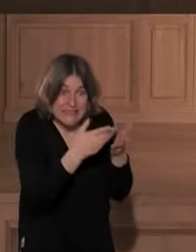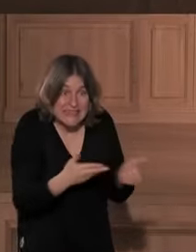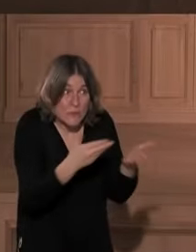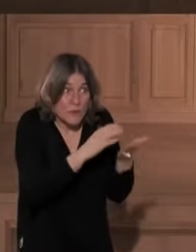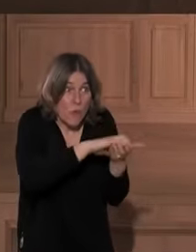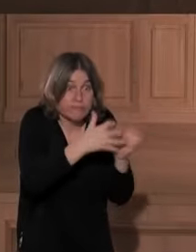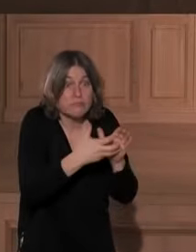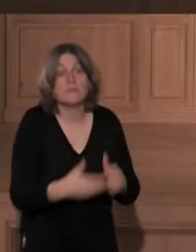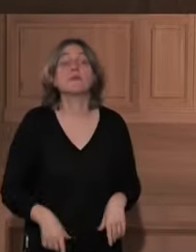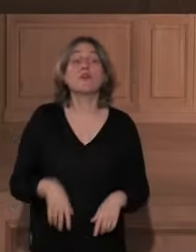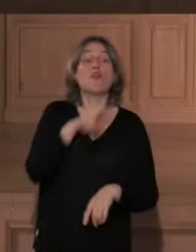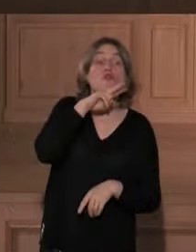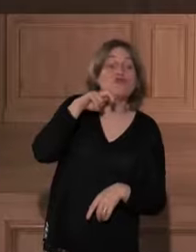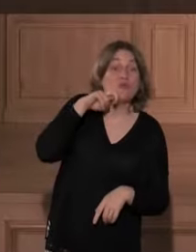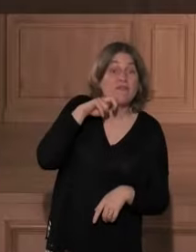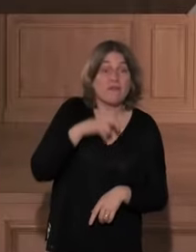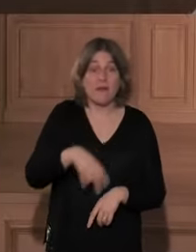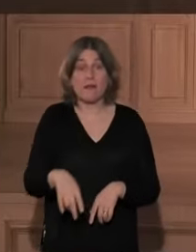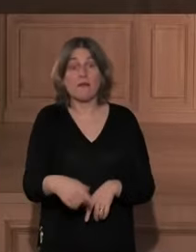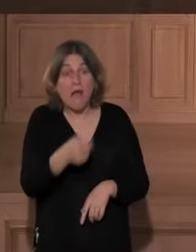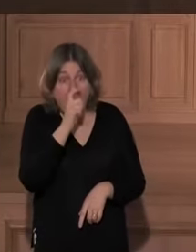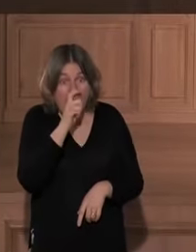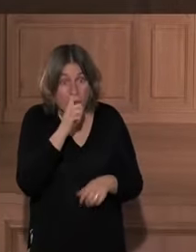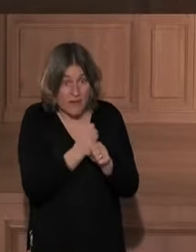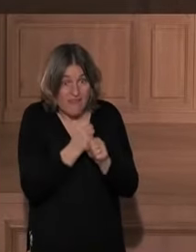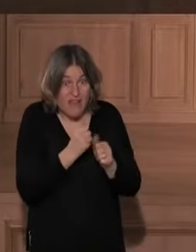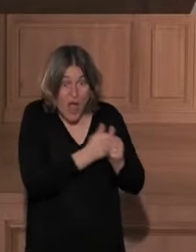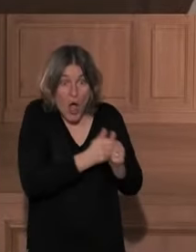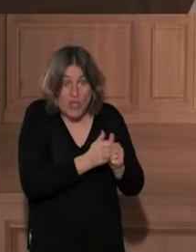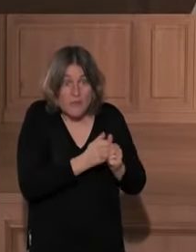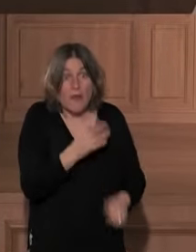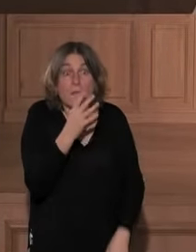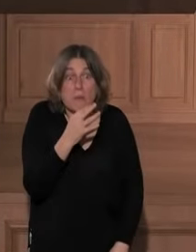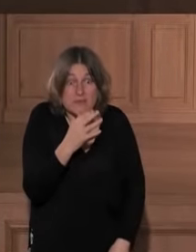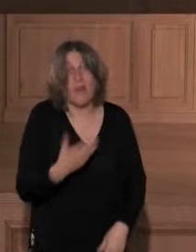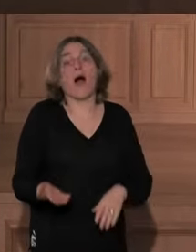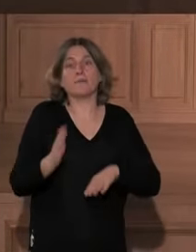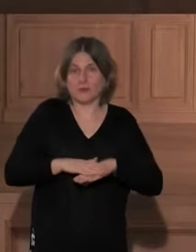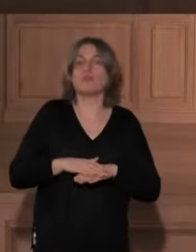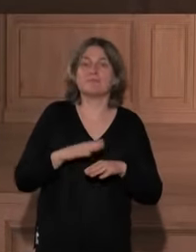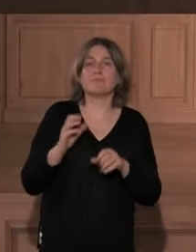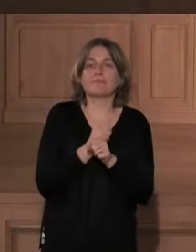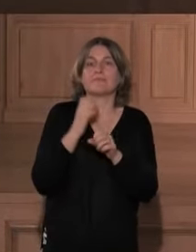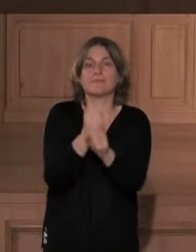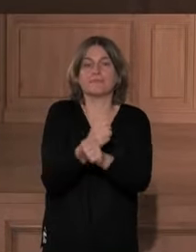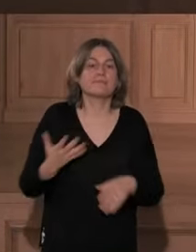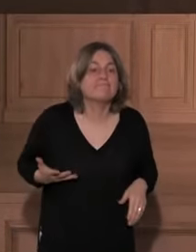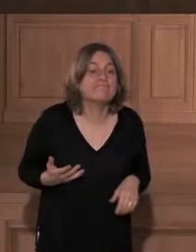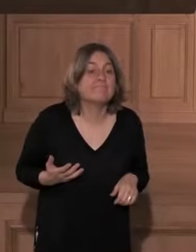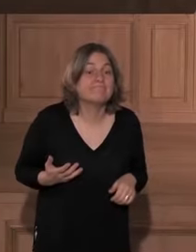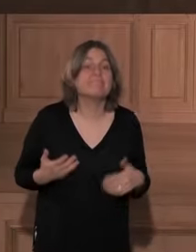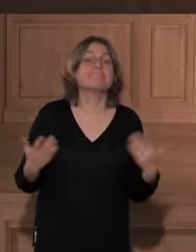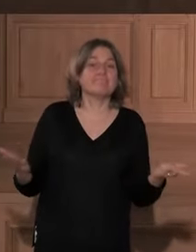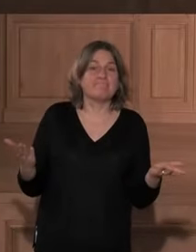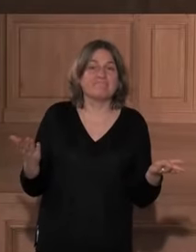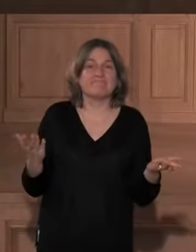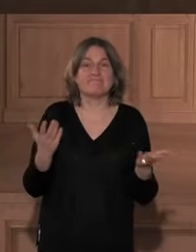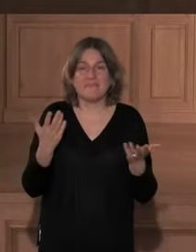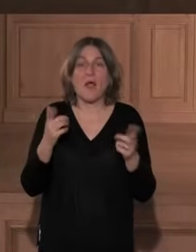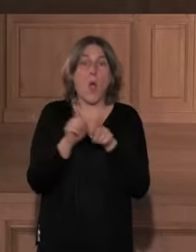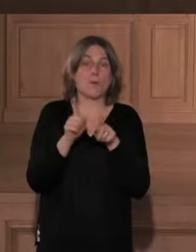Le juif et l'arabe ne sont pas censés travailler ensemble. Donc, vous voyez, deux forces positives font une force négative à chaque fois. Donc ça, on a compris que ça matchait. Après, on a vu aussi qu'il y